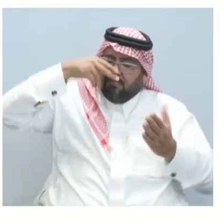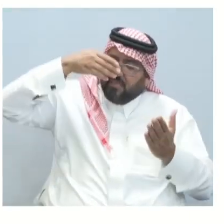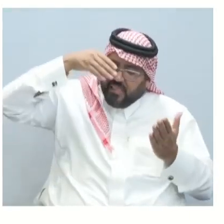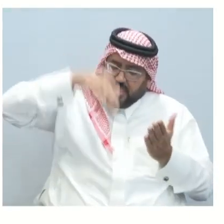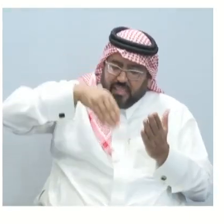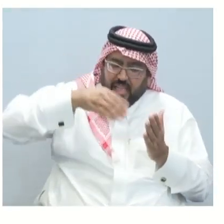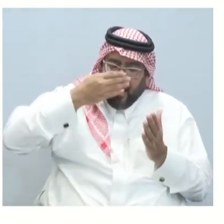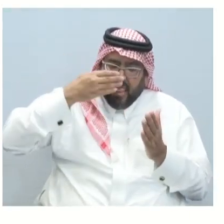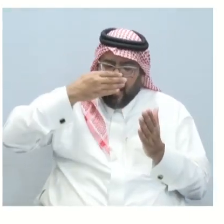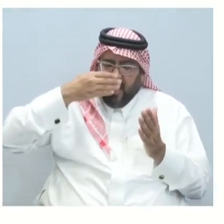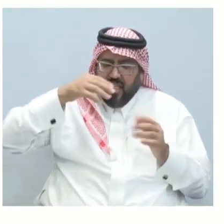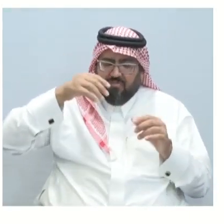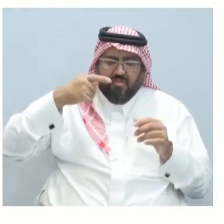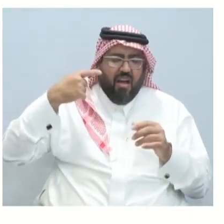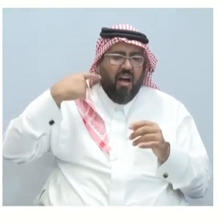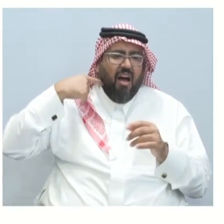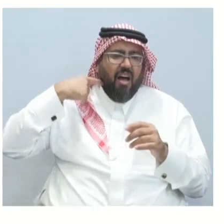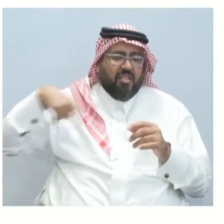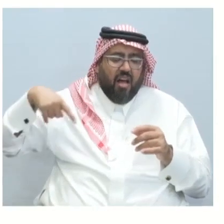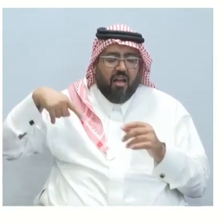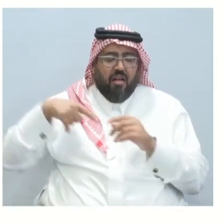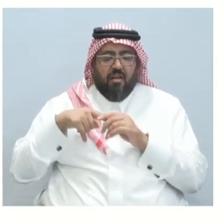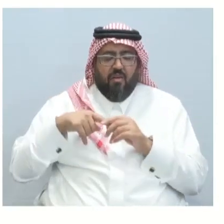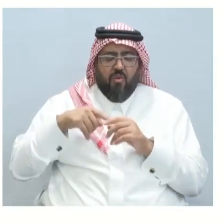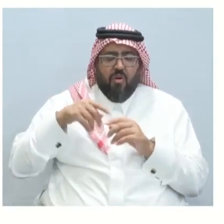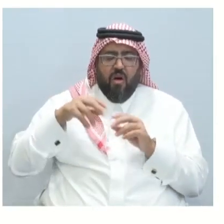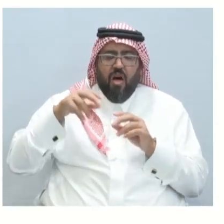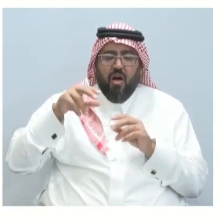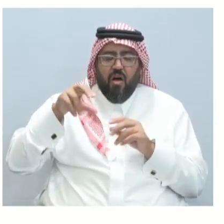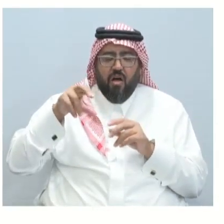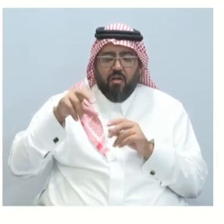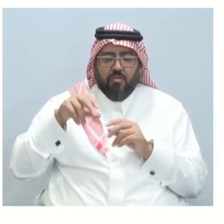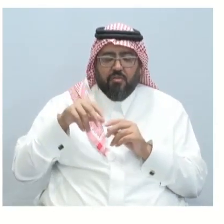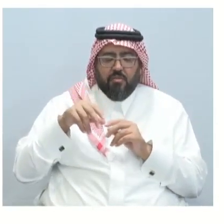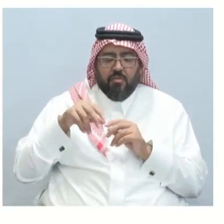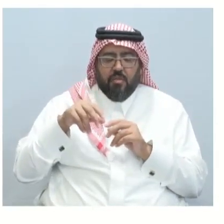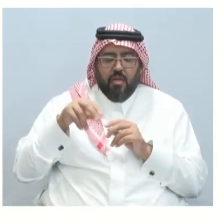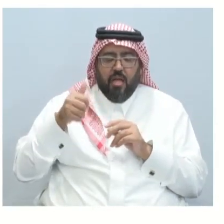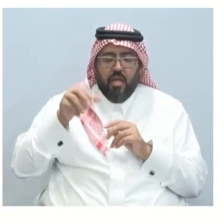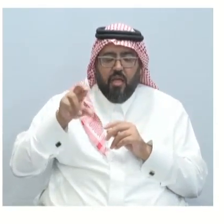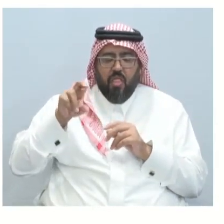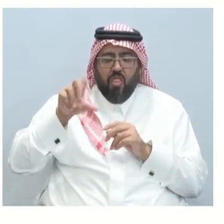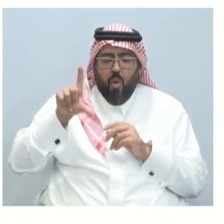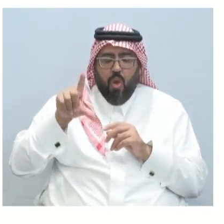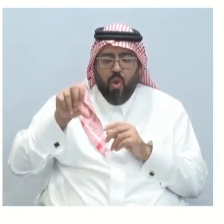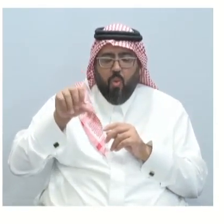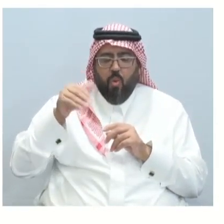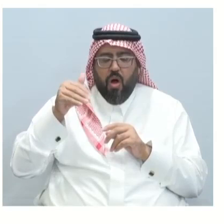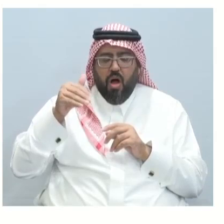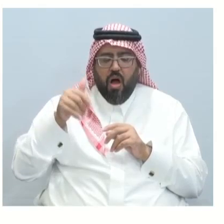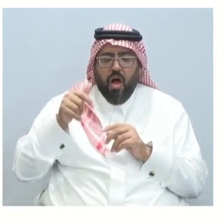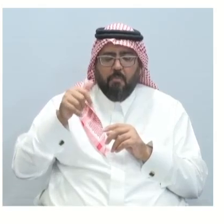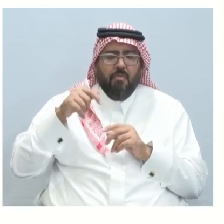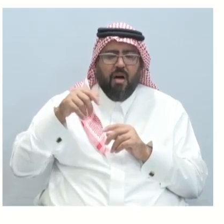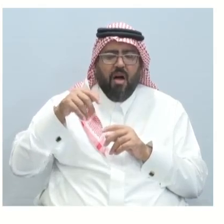كنايه عن الخساره والذل لهذا لهذا الانسان لهذا قال رسول الله صلى الله